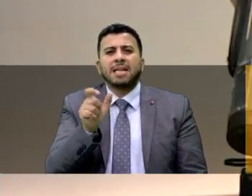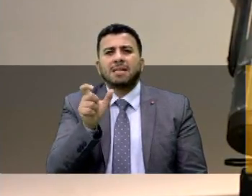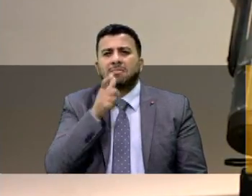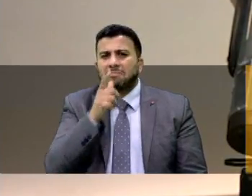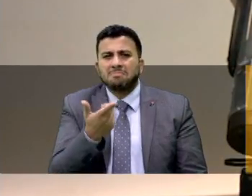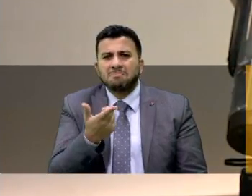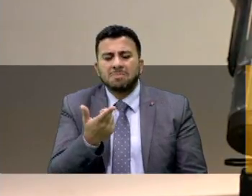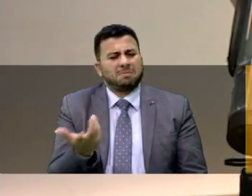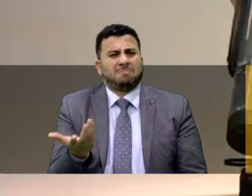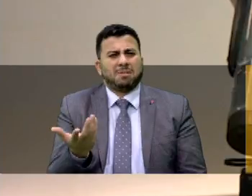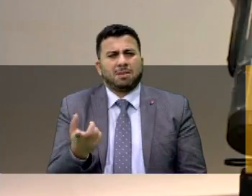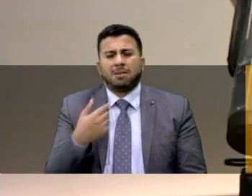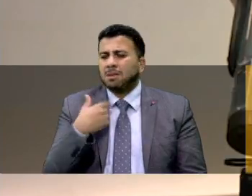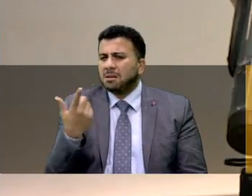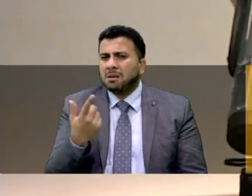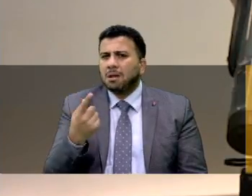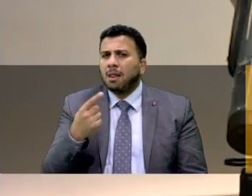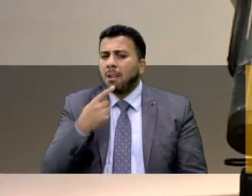وصى علي الله أعلم،